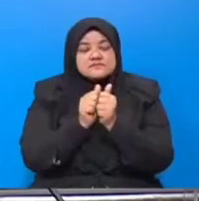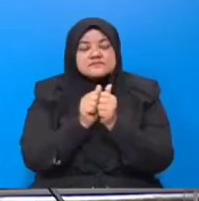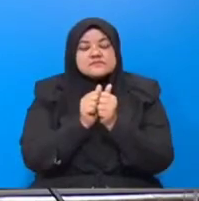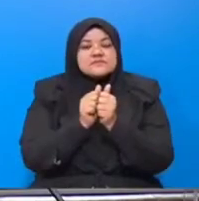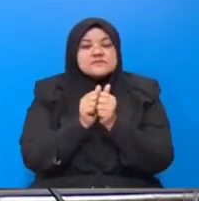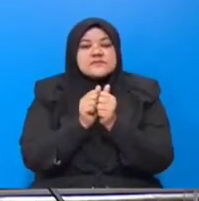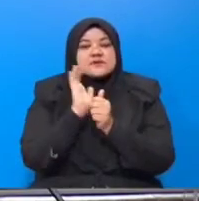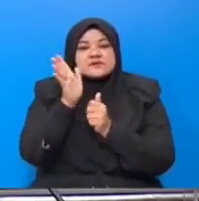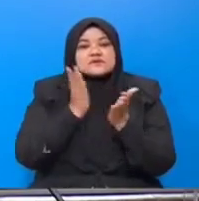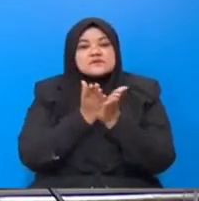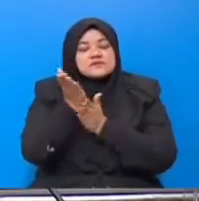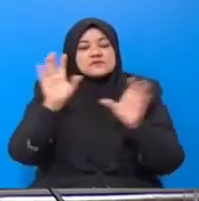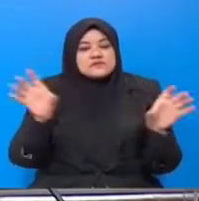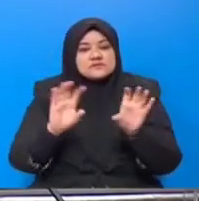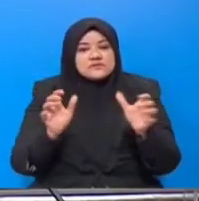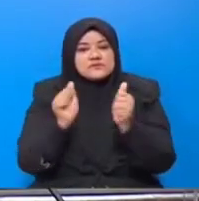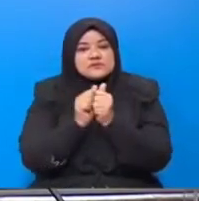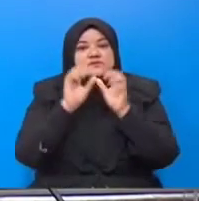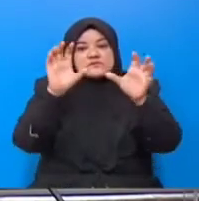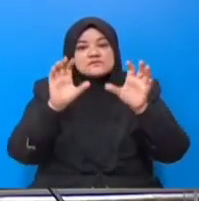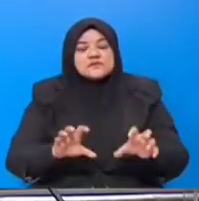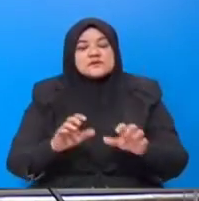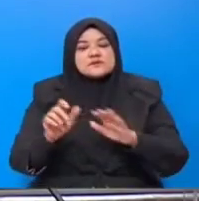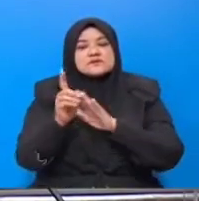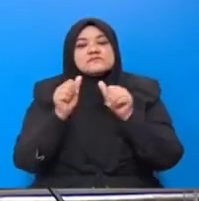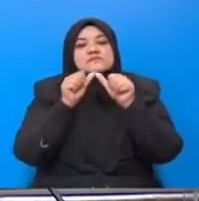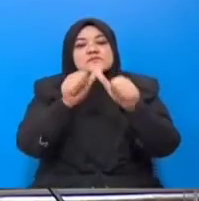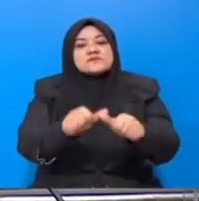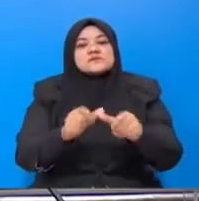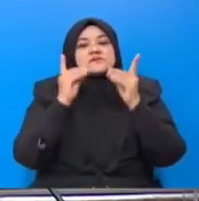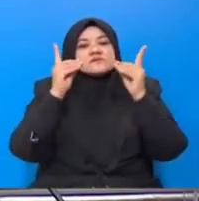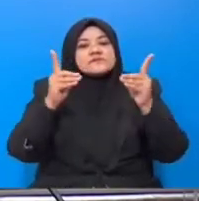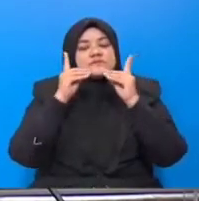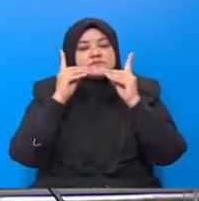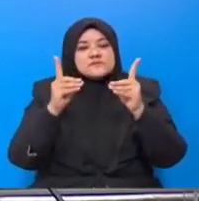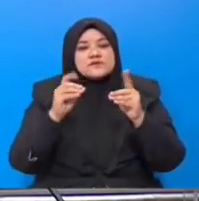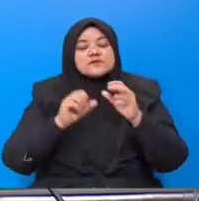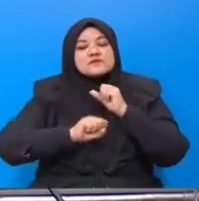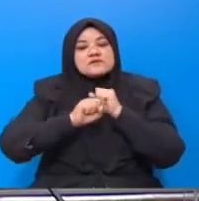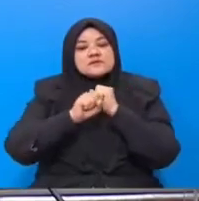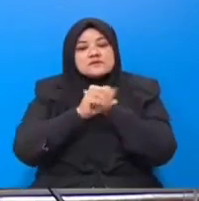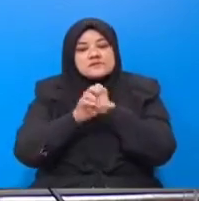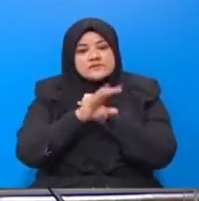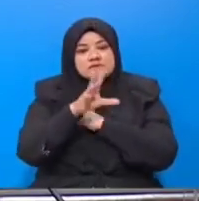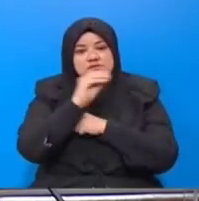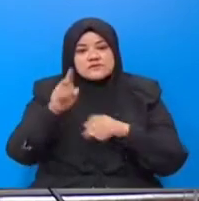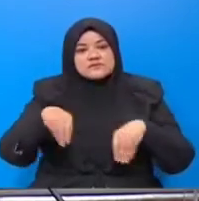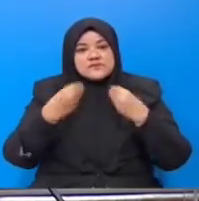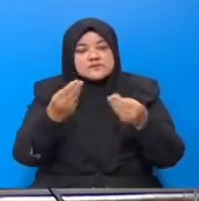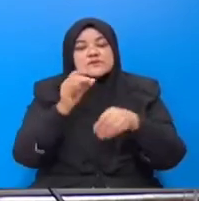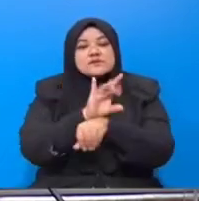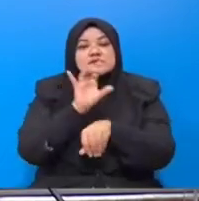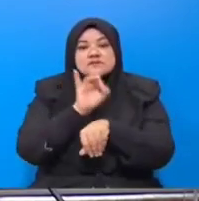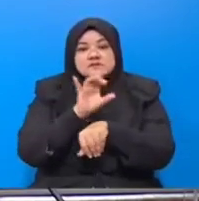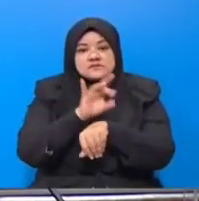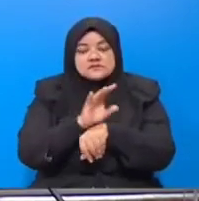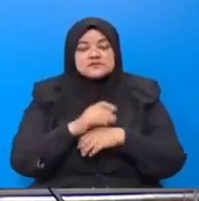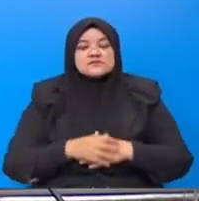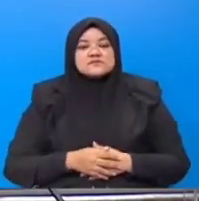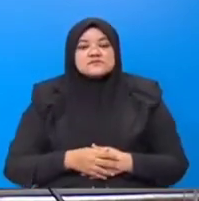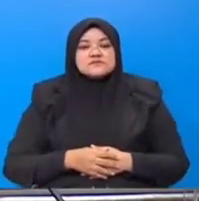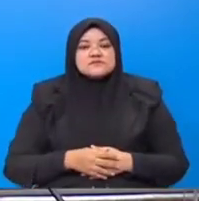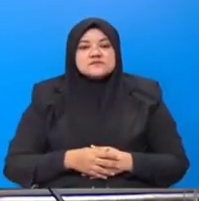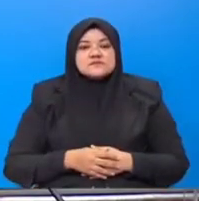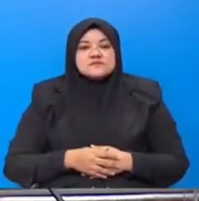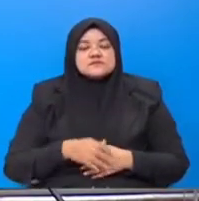terus dilaksanakan melalui pendekatan berdasarkan pendidikan advokasi dan pemberian nasehat